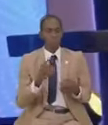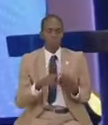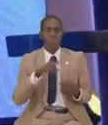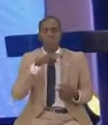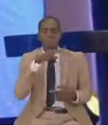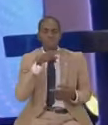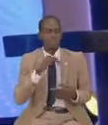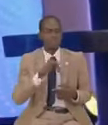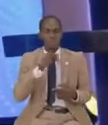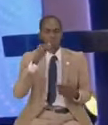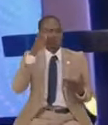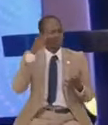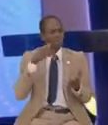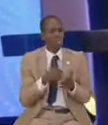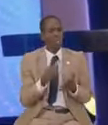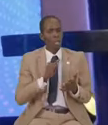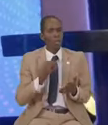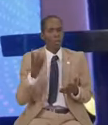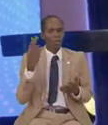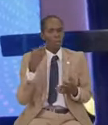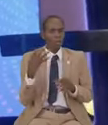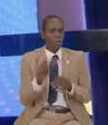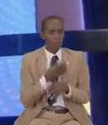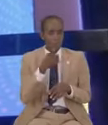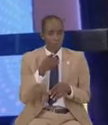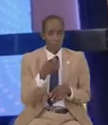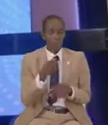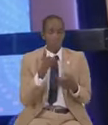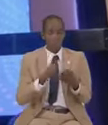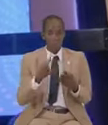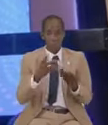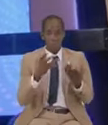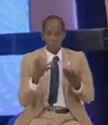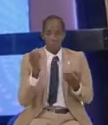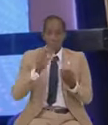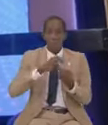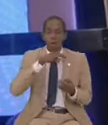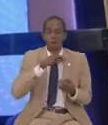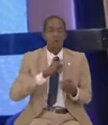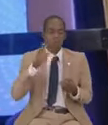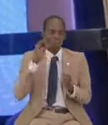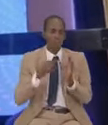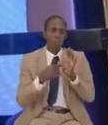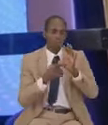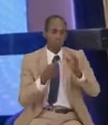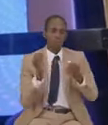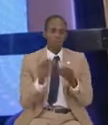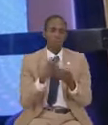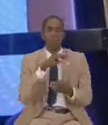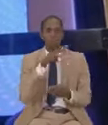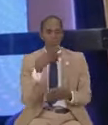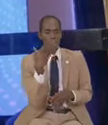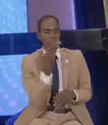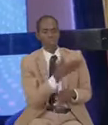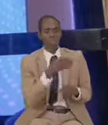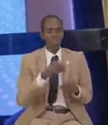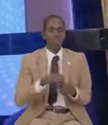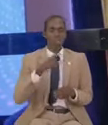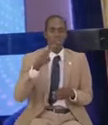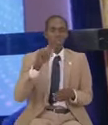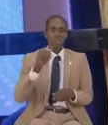je vais vous amener vous cherchez la corruption vous l'aurez là-bas et Dieu les a amenés là-bas à